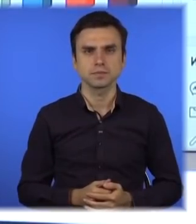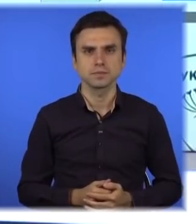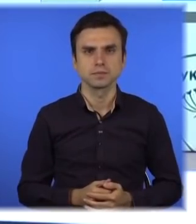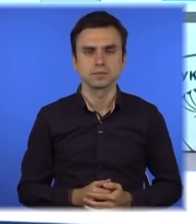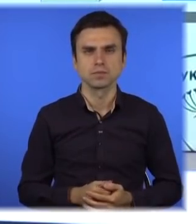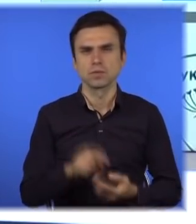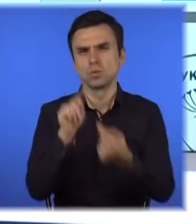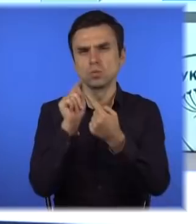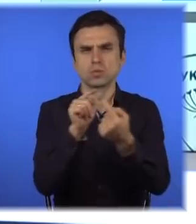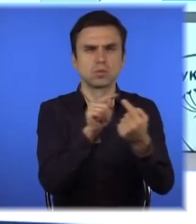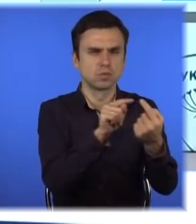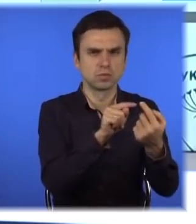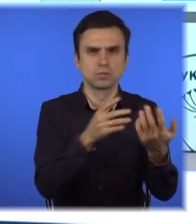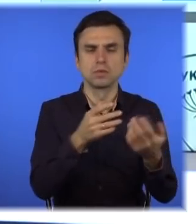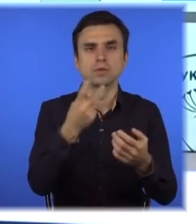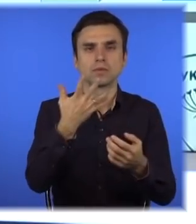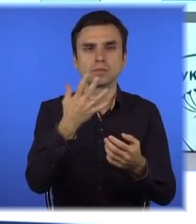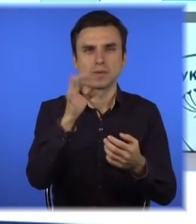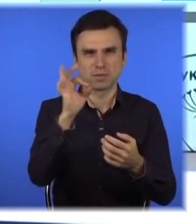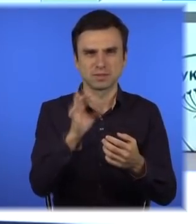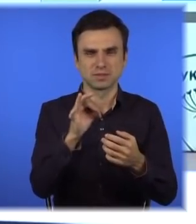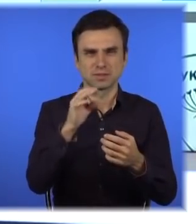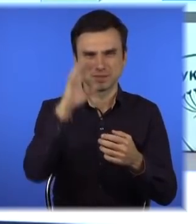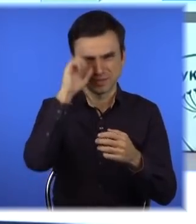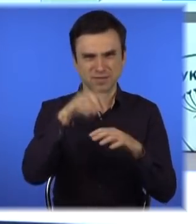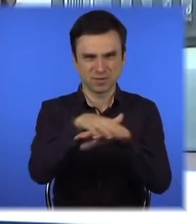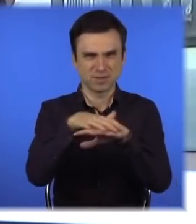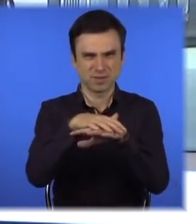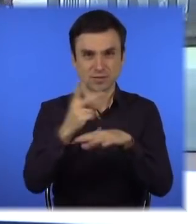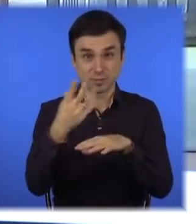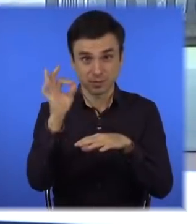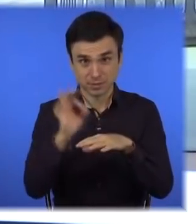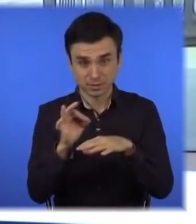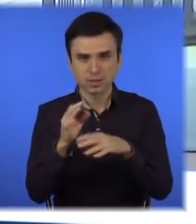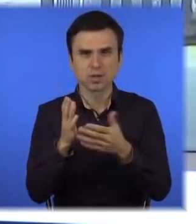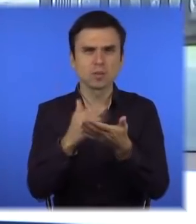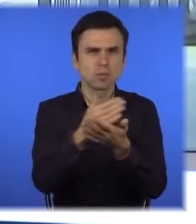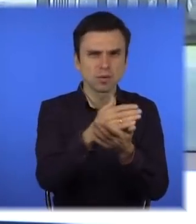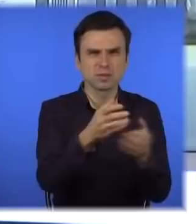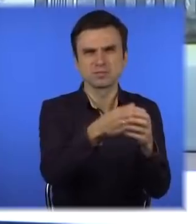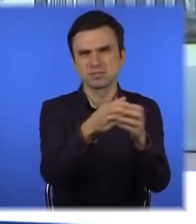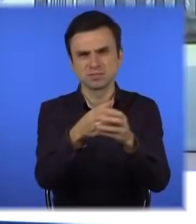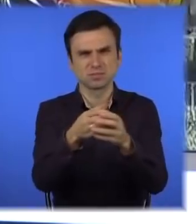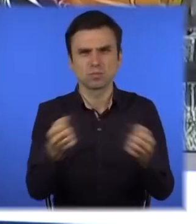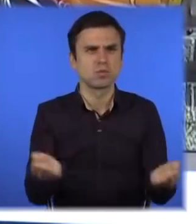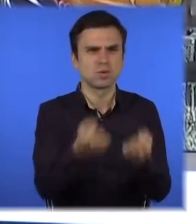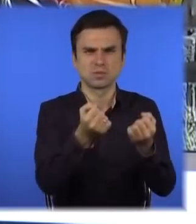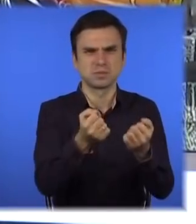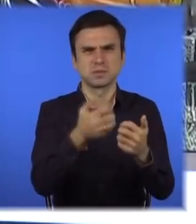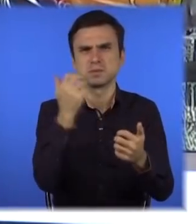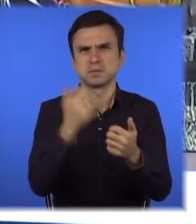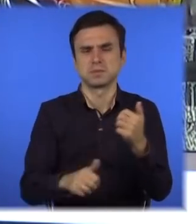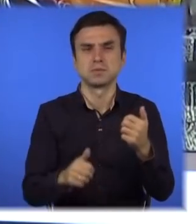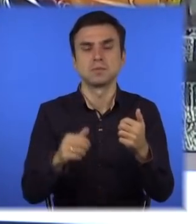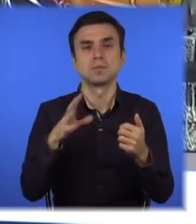яке провів Центр політичної аналітики у місті. Його представники спілкувалися із криворіжцями протягом липня та серпня, а